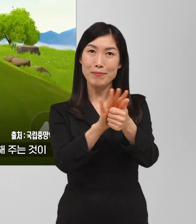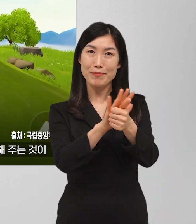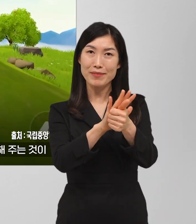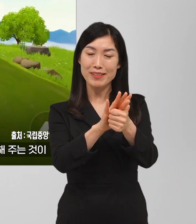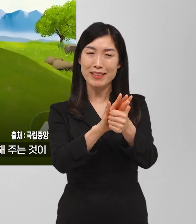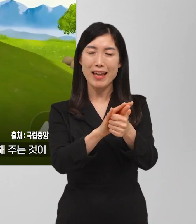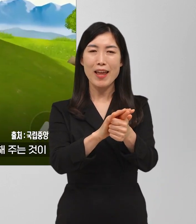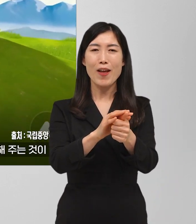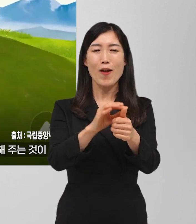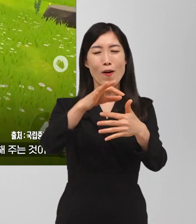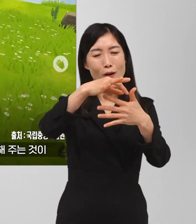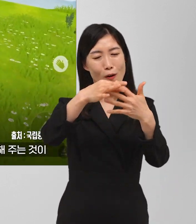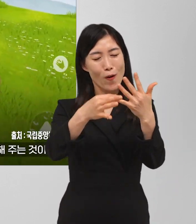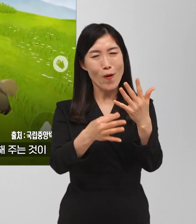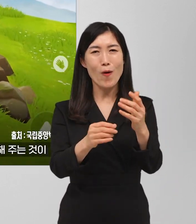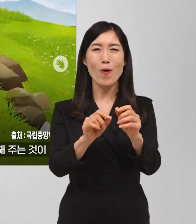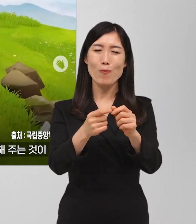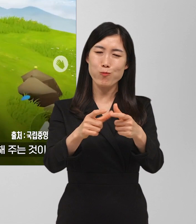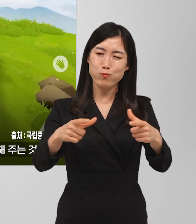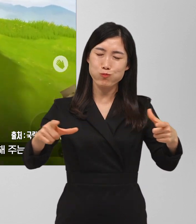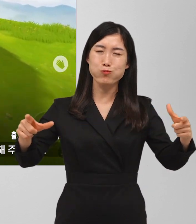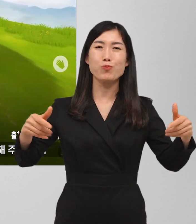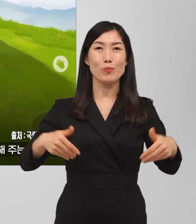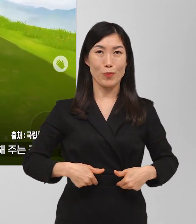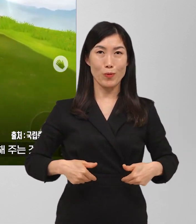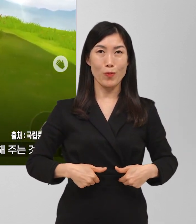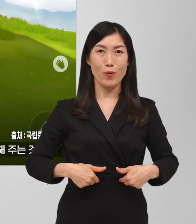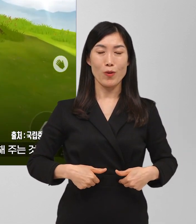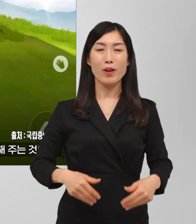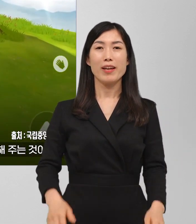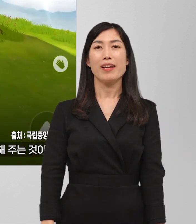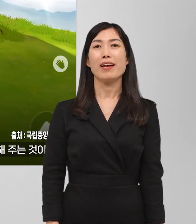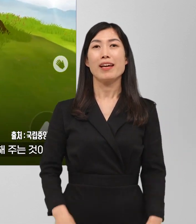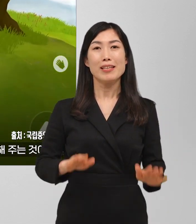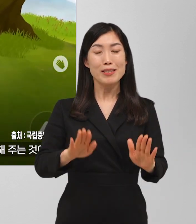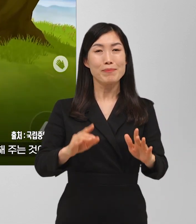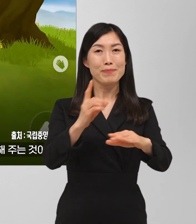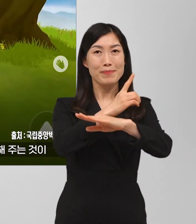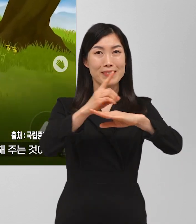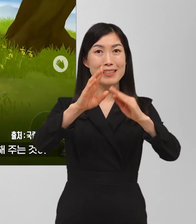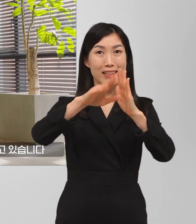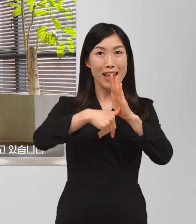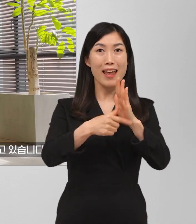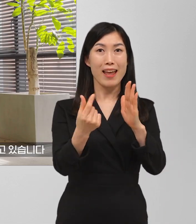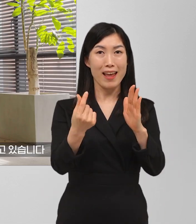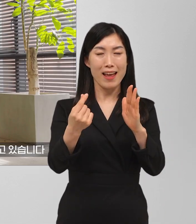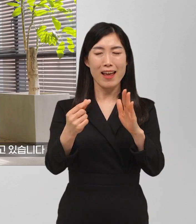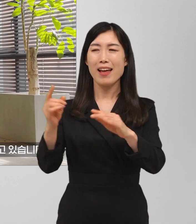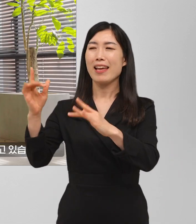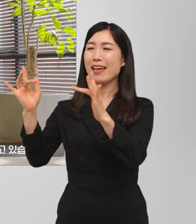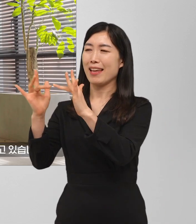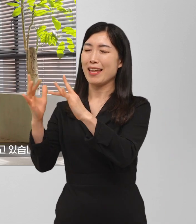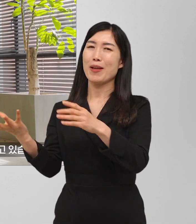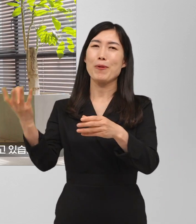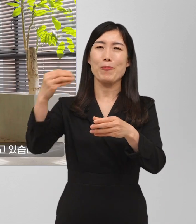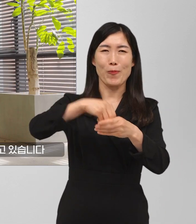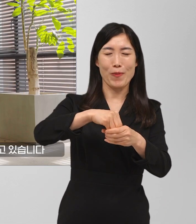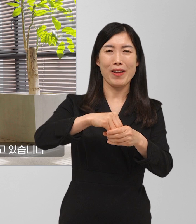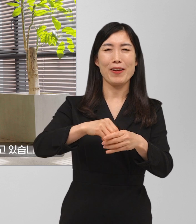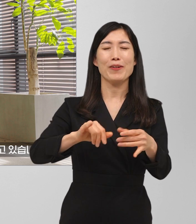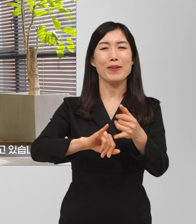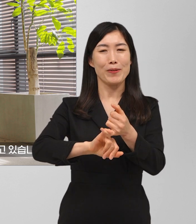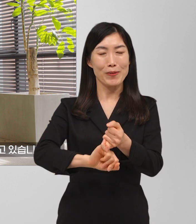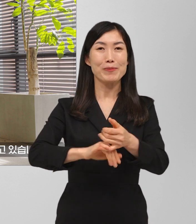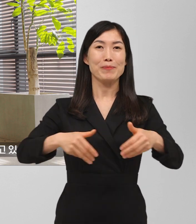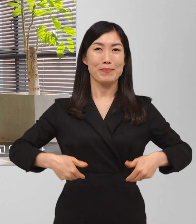하면서 다양한 정책의 서비스들을 이용할 수 있는 그런 콘텐츠들을 계속 양성을 해주는 것이 비대면 시대를 살아가는 디지털 시대의